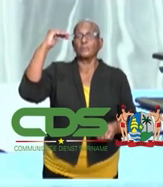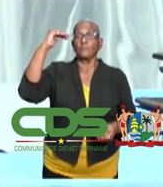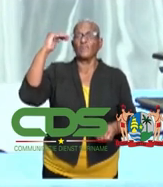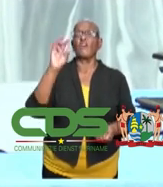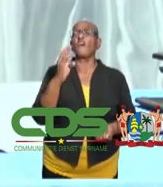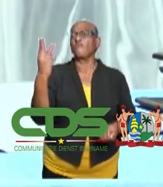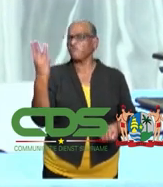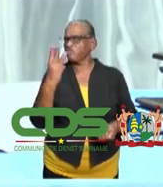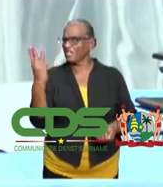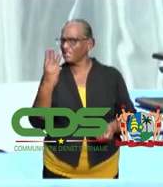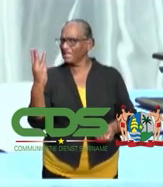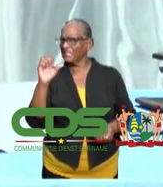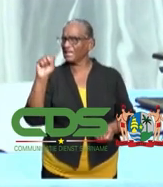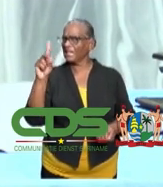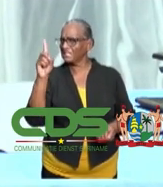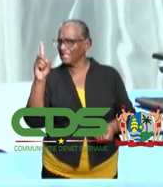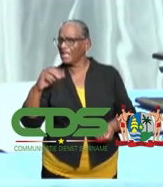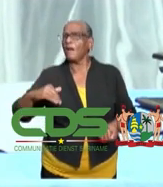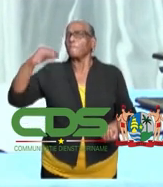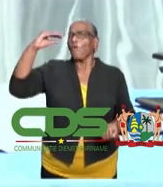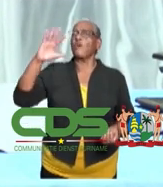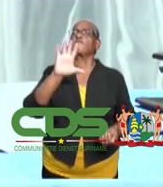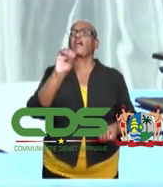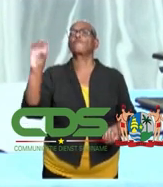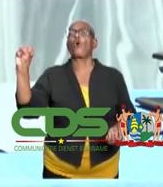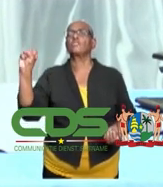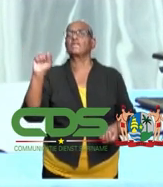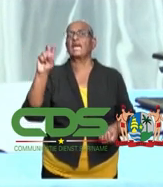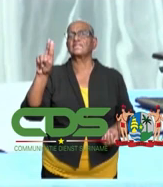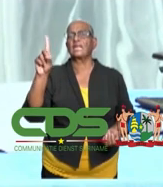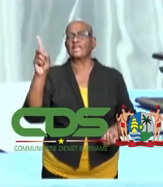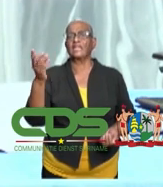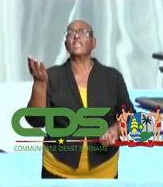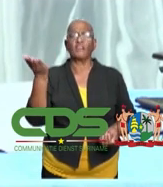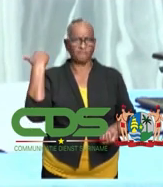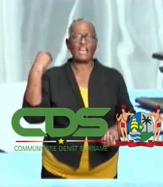van 33 SRD naar 500 SRD vanaf november